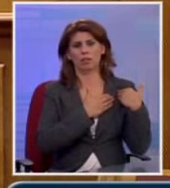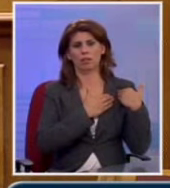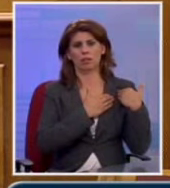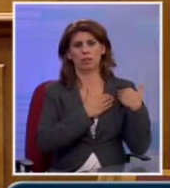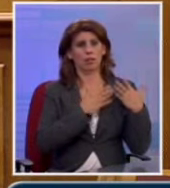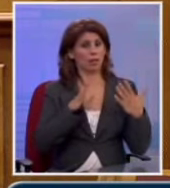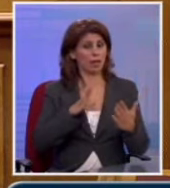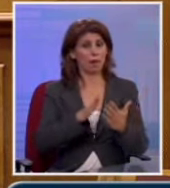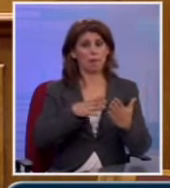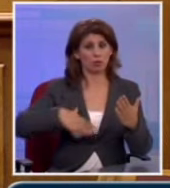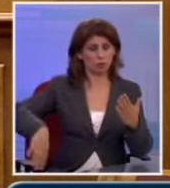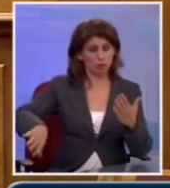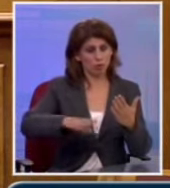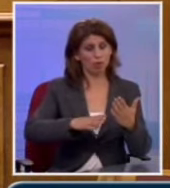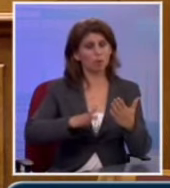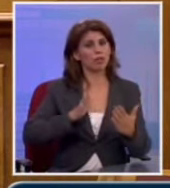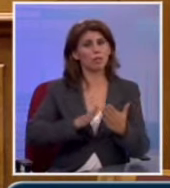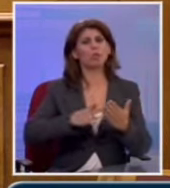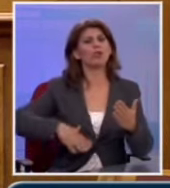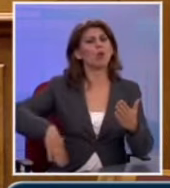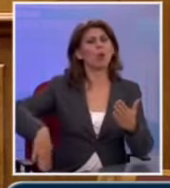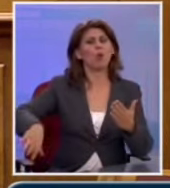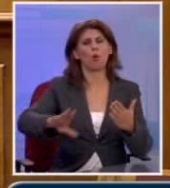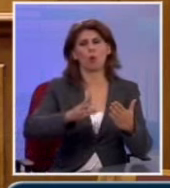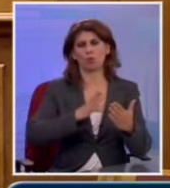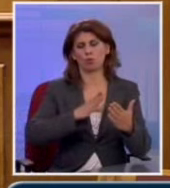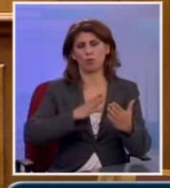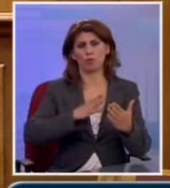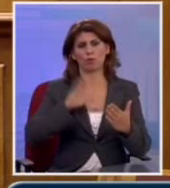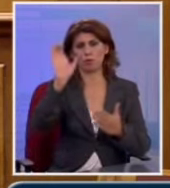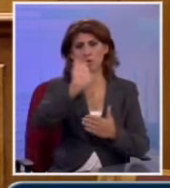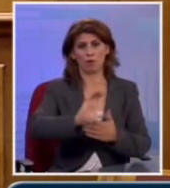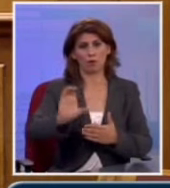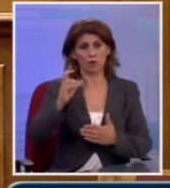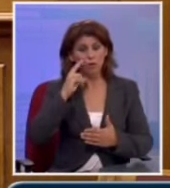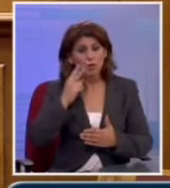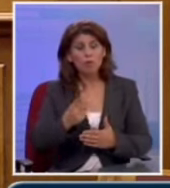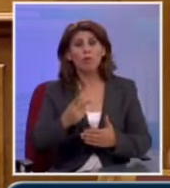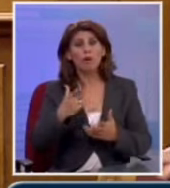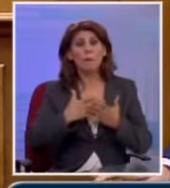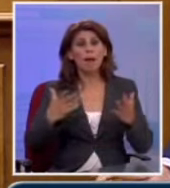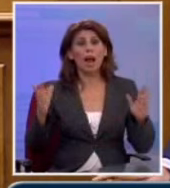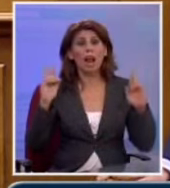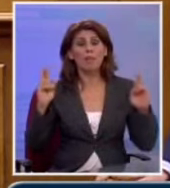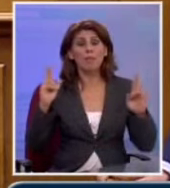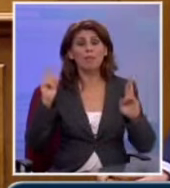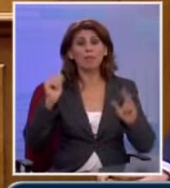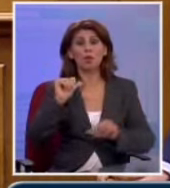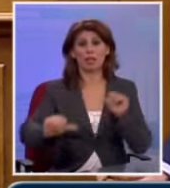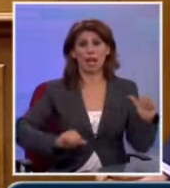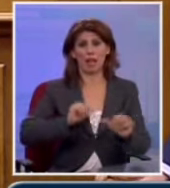και απέναντι στο λαό μας, αλλά και απέναντι σε όλους τους λαούς της Ευρώπης. Σε αυτούς που είδαν ως μια μεγάλη ελπίδα την πολιτική αλλαγή στην